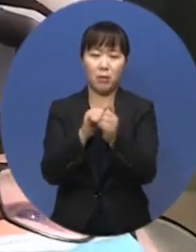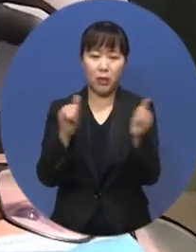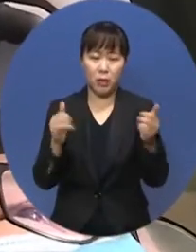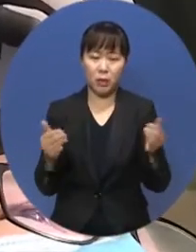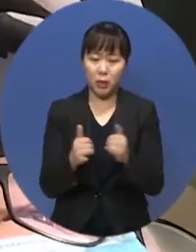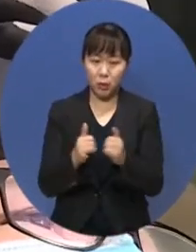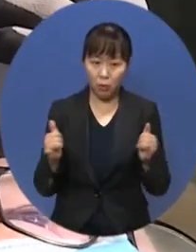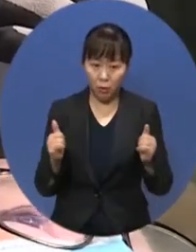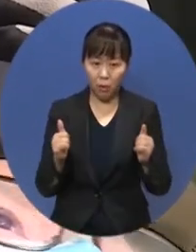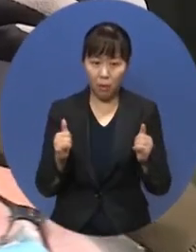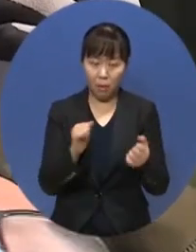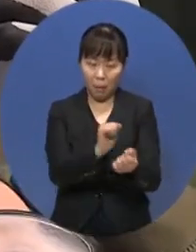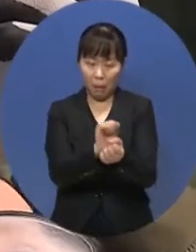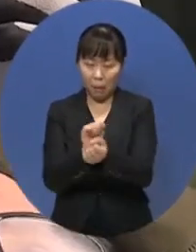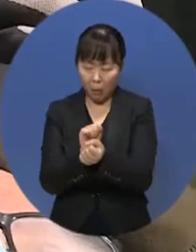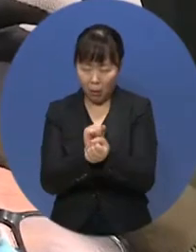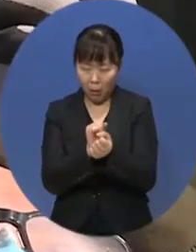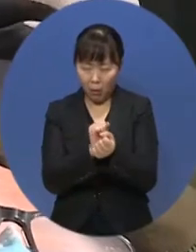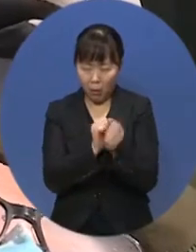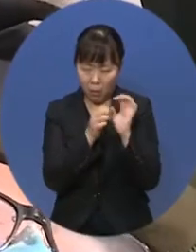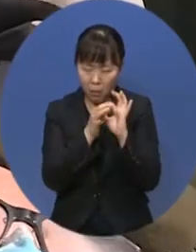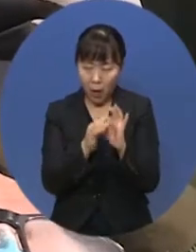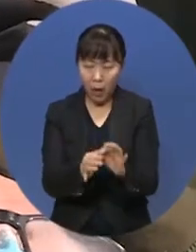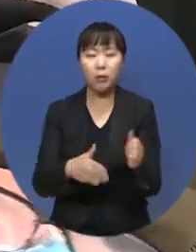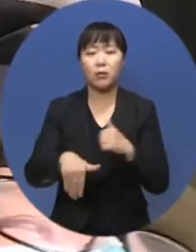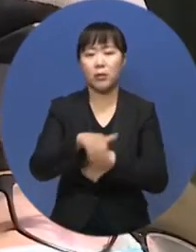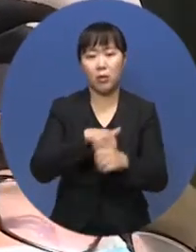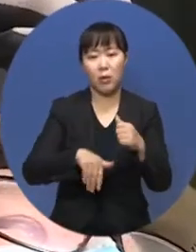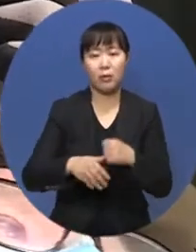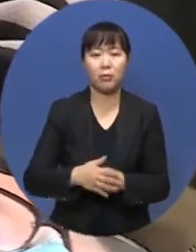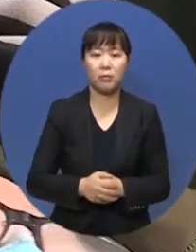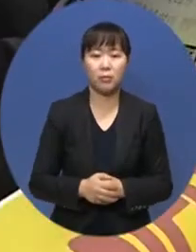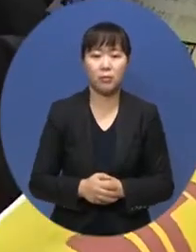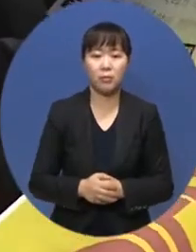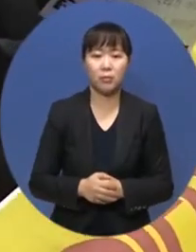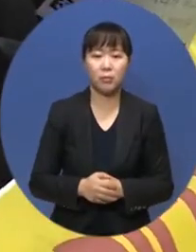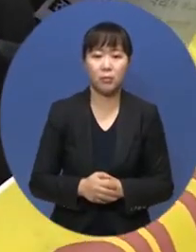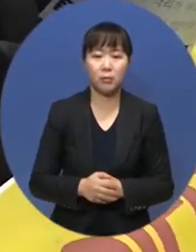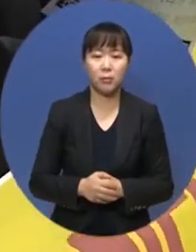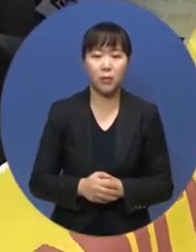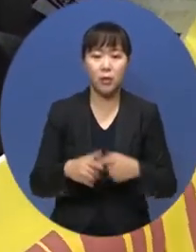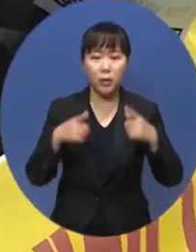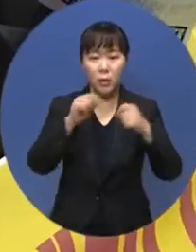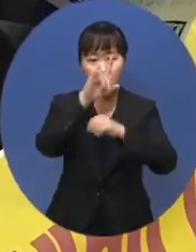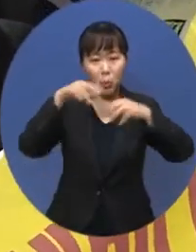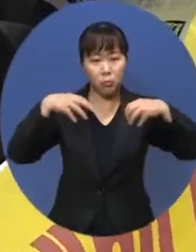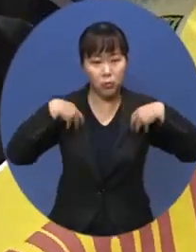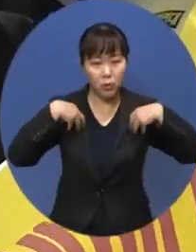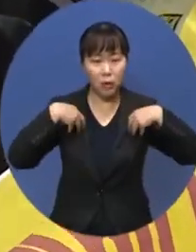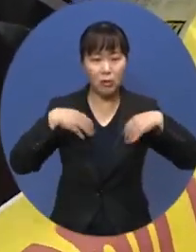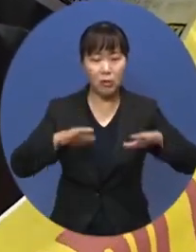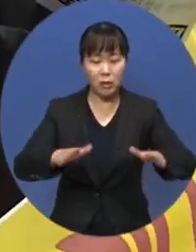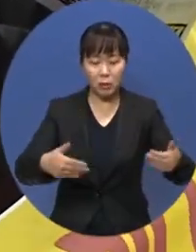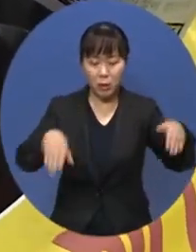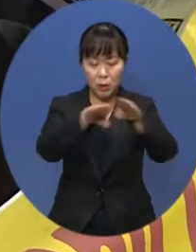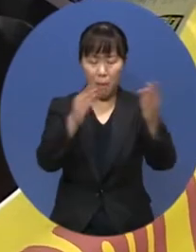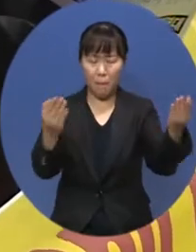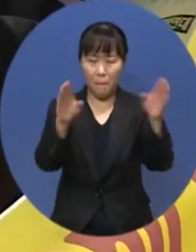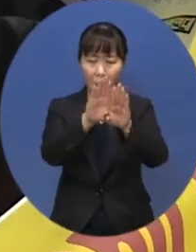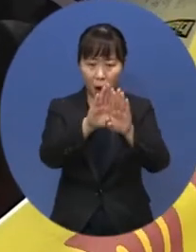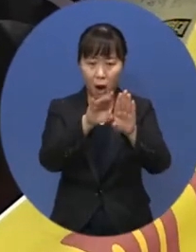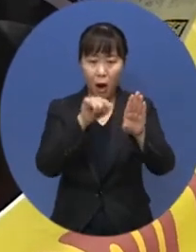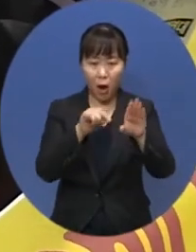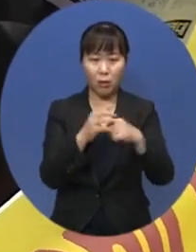그런 직원 등 무슨 확진자가 얘기냐면 지속해서 발생하고 있는 입소자나 있는 상황입니다. 장애인들 모조리 다 이에 못 방역 살겠다. 당국은 즉각 그래서 시설을